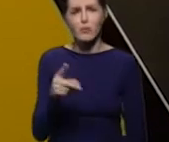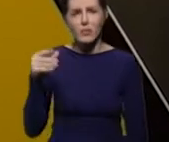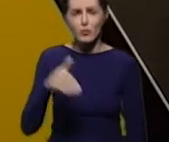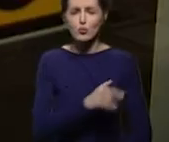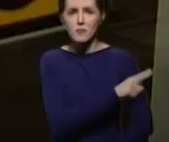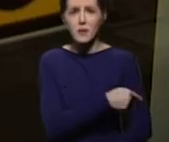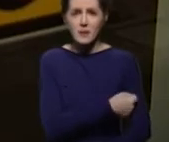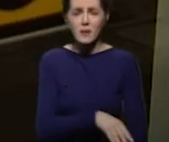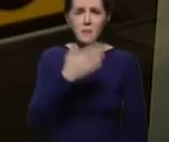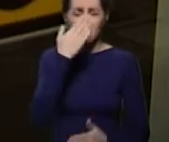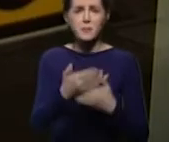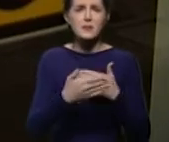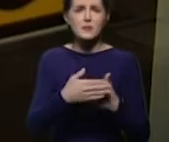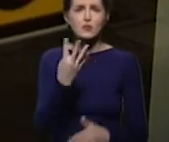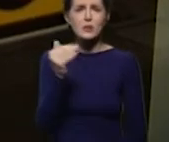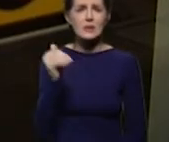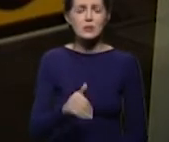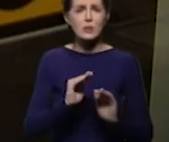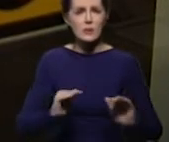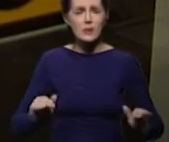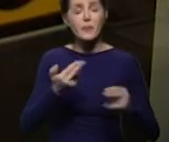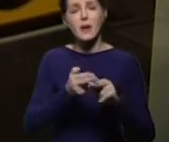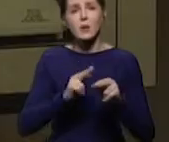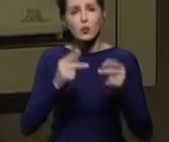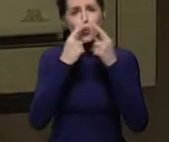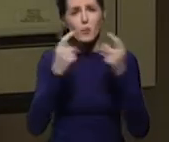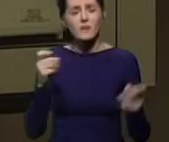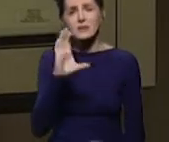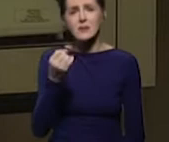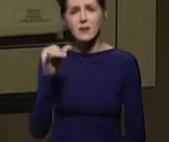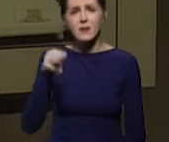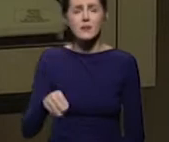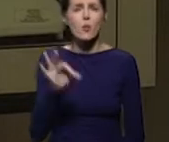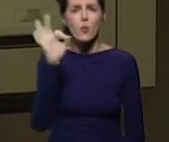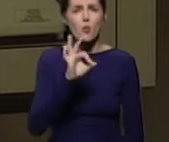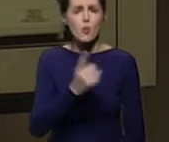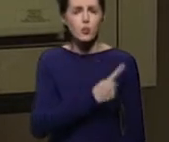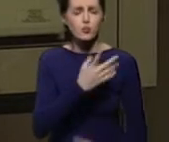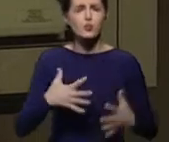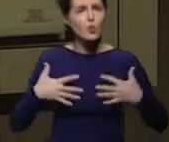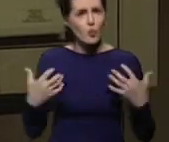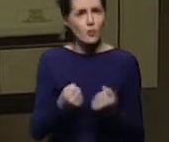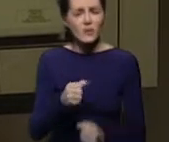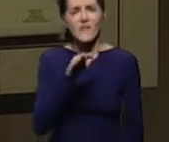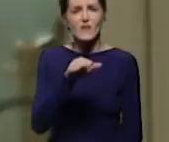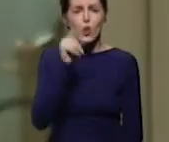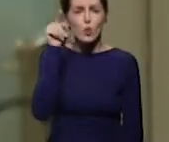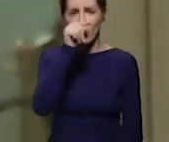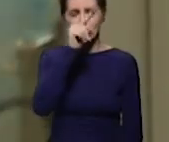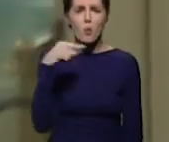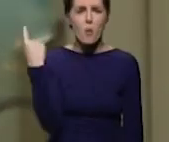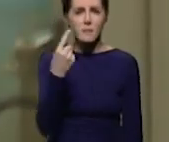і понад 4 тисячі дітей. Про це повідомляють на сайті Міністерства охорони здоров'я. У Луганській області